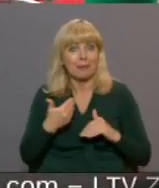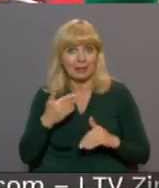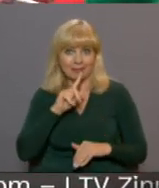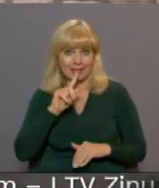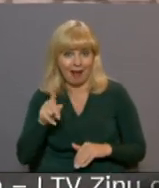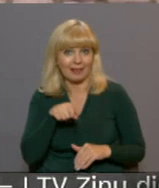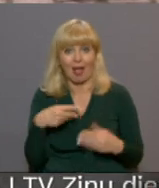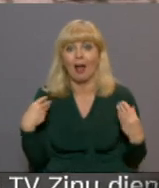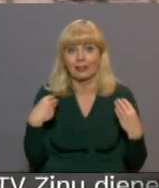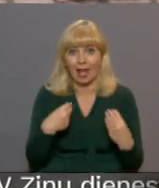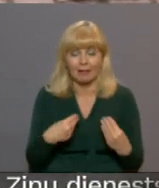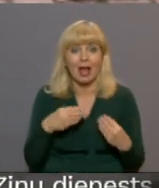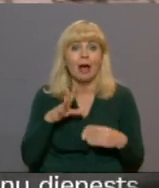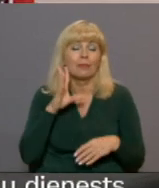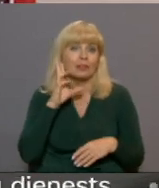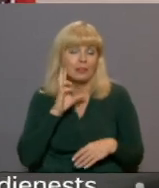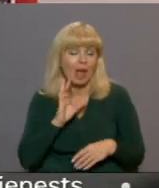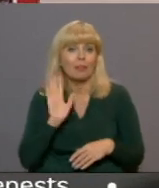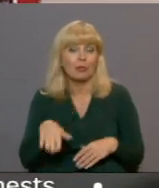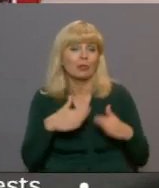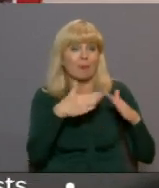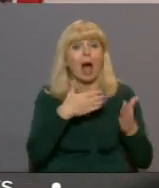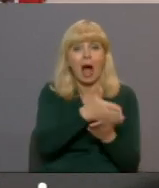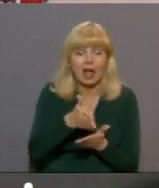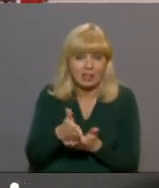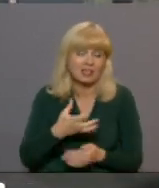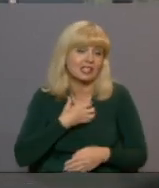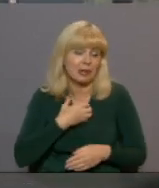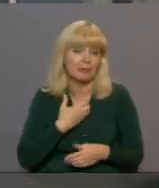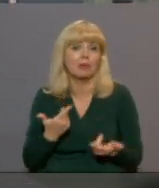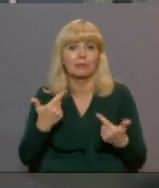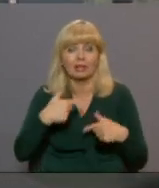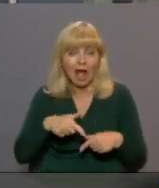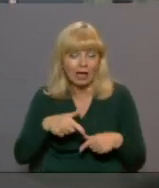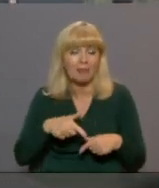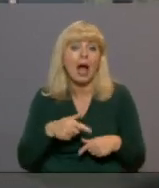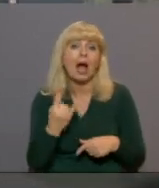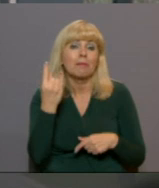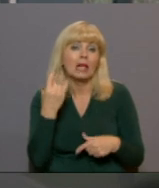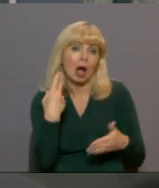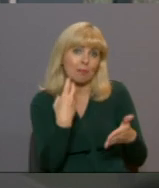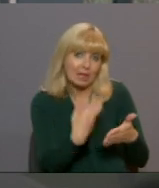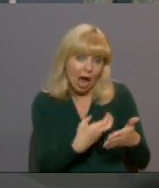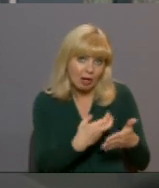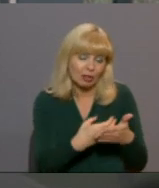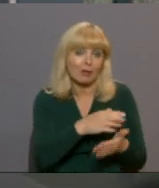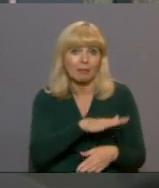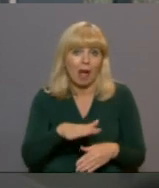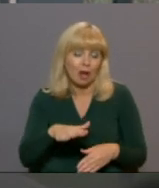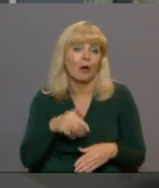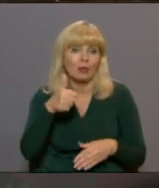šajos tērpos būtu seniori aprūpas namos, bet pandēmijas laikā pieklāvēts bērniem pie logiem, smaidīts un attālināti